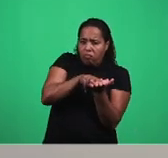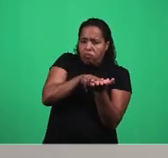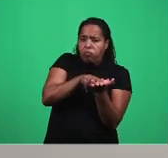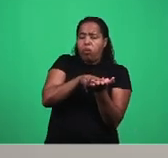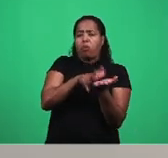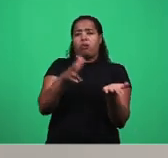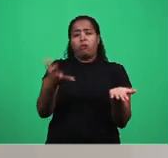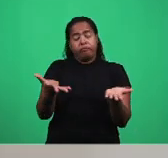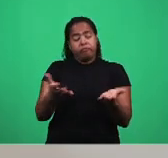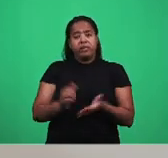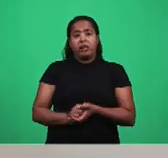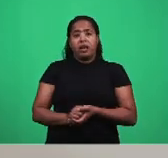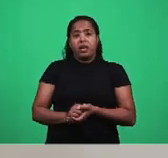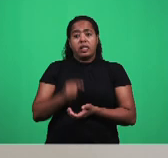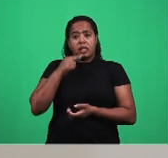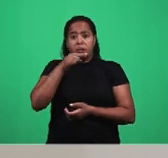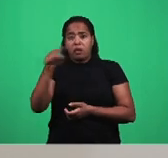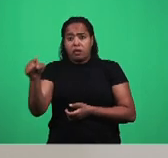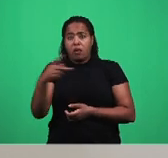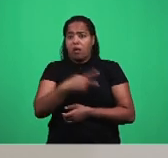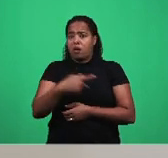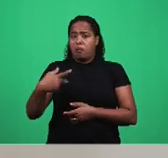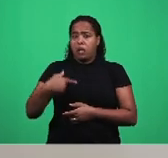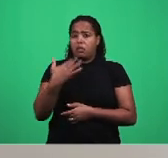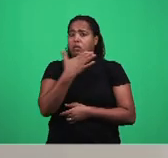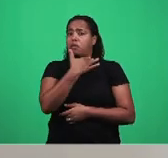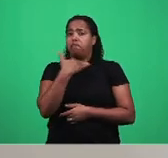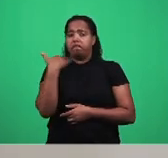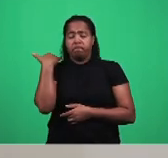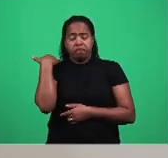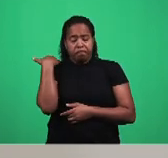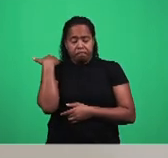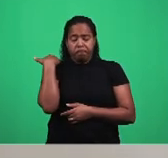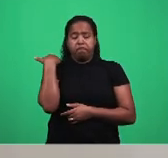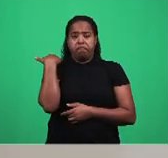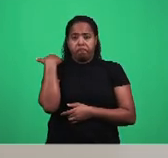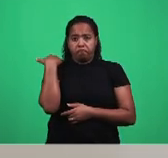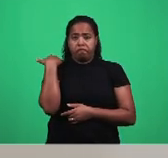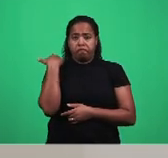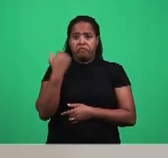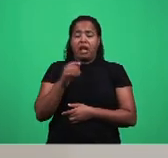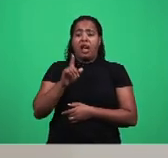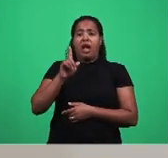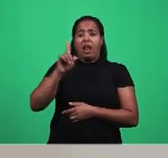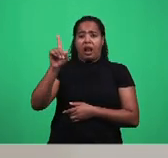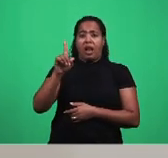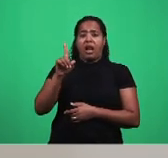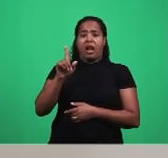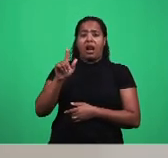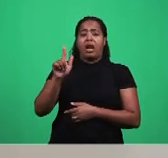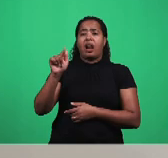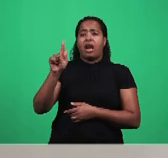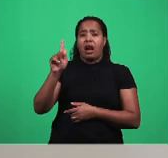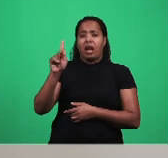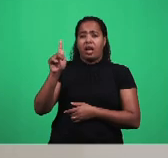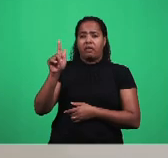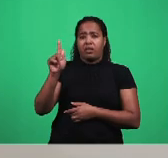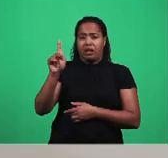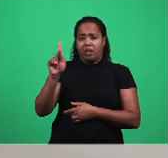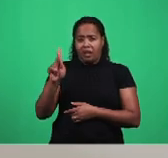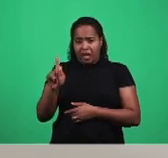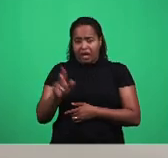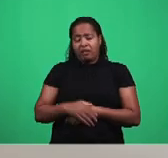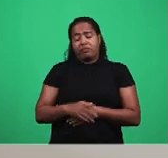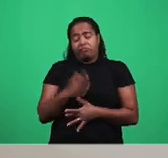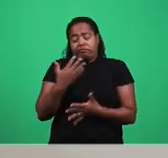Nous avons perdu un pasteur cette semaine. Nous avons perdu un pasteur dans la région de Governador Valadares, un serviteur de Dieu. Je ne